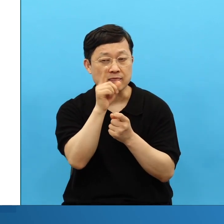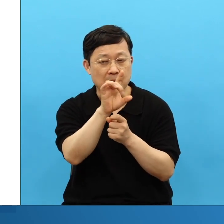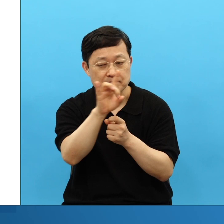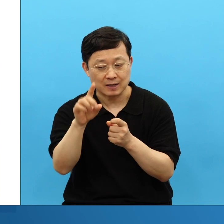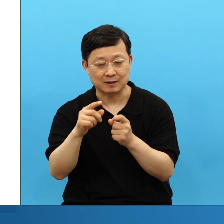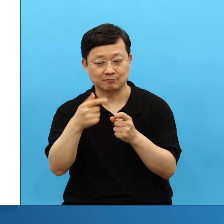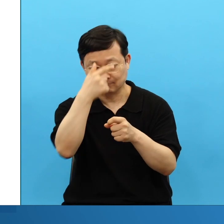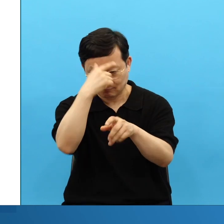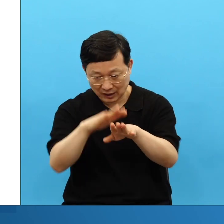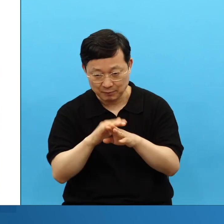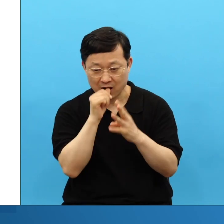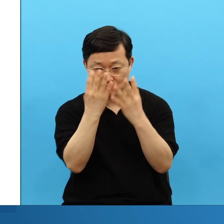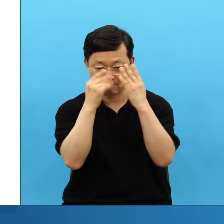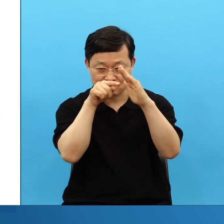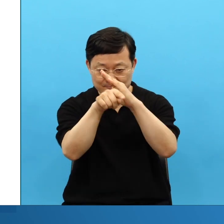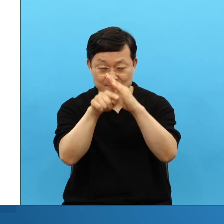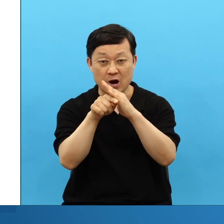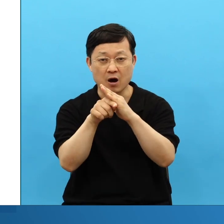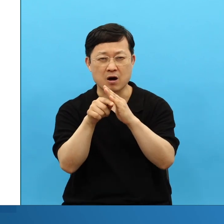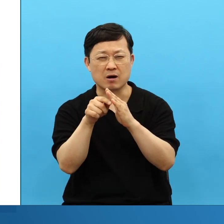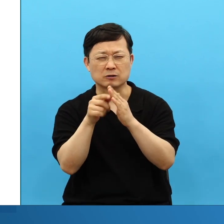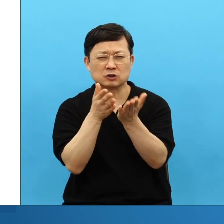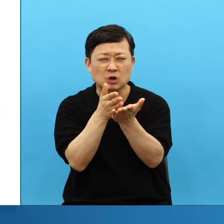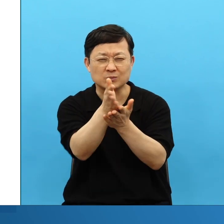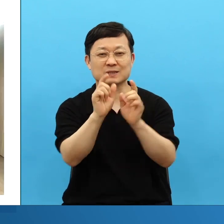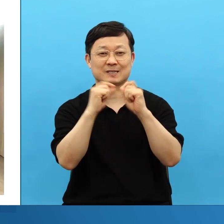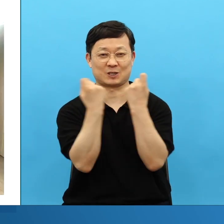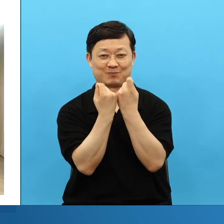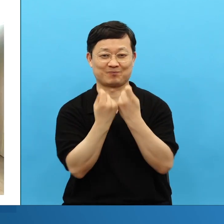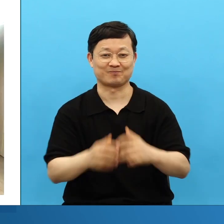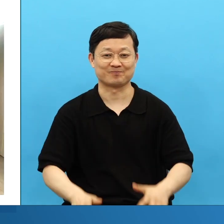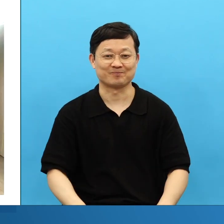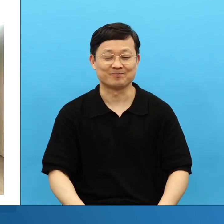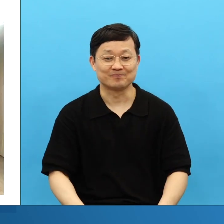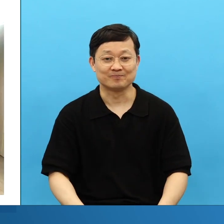현장 나가고 교도소 들어가는 팀입니다. 다음.